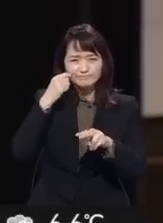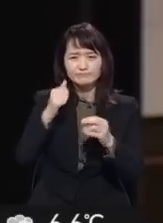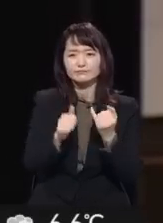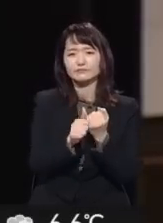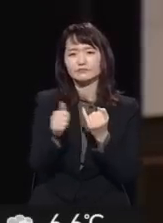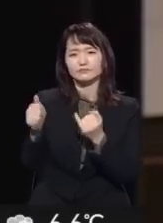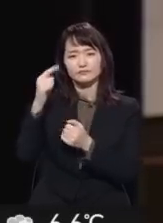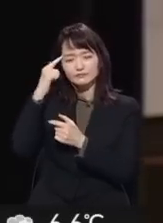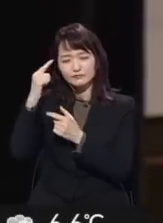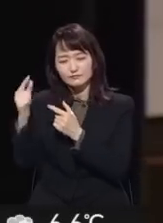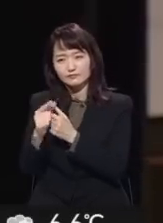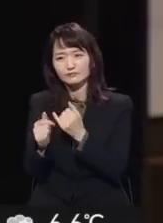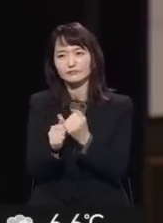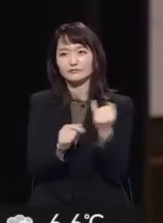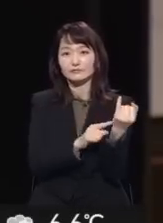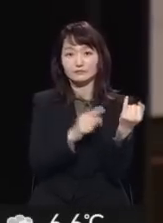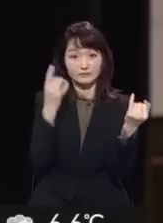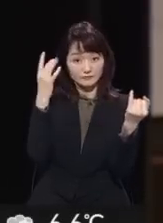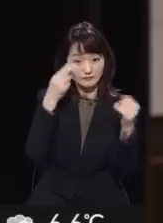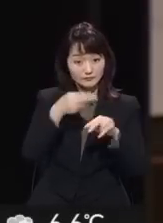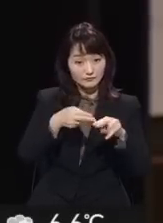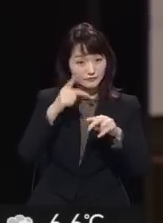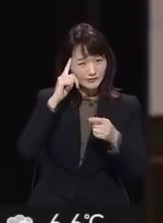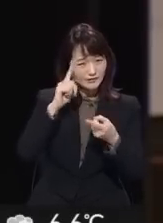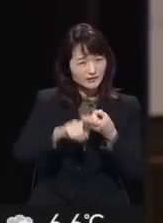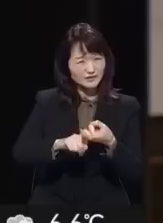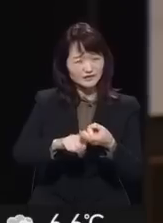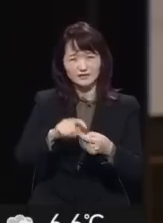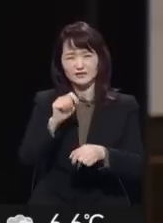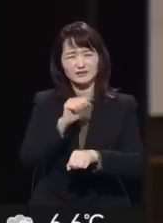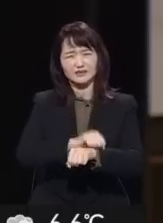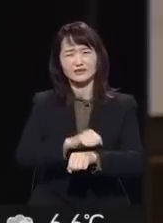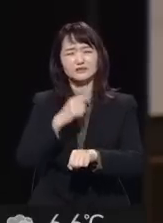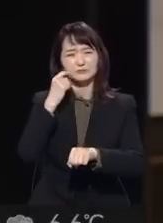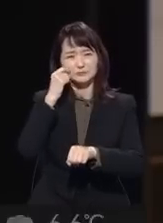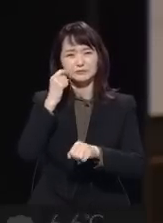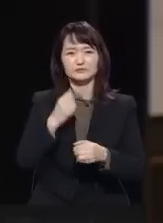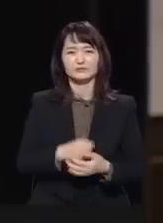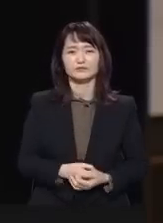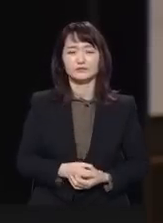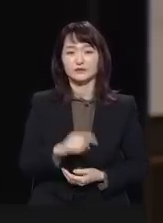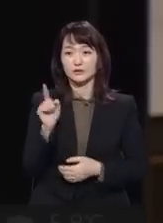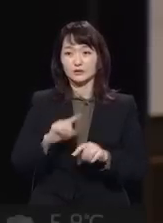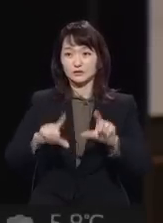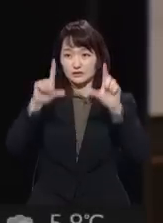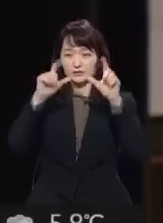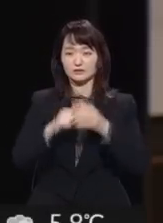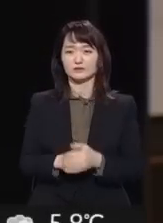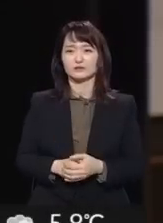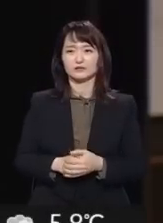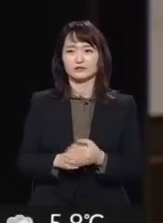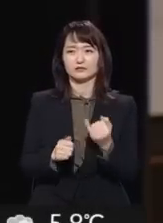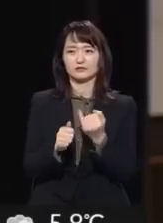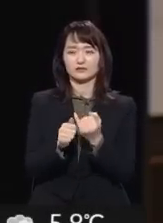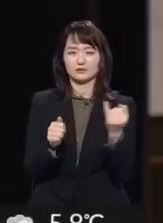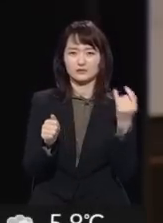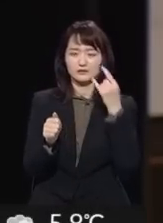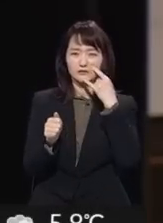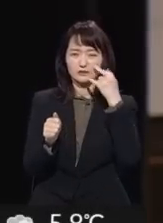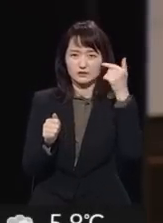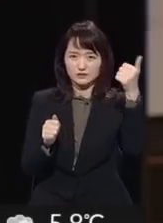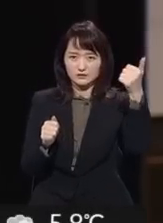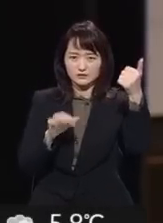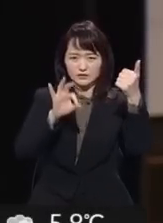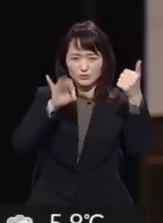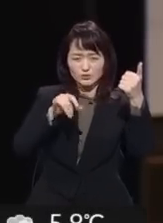고민입니다이 안에는 원래도 사실 요리에 관심은 있지만 잘하지는 못하는 편이었습니다 그런데 어느 날이 장인이 위암의 고혈압 그리고